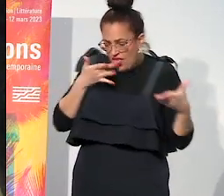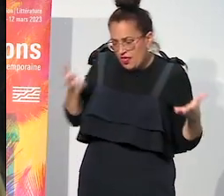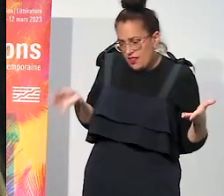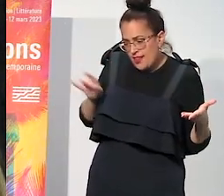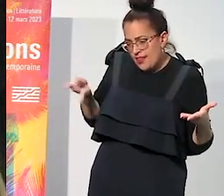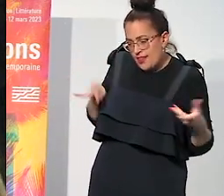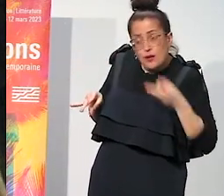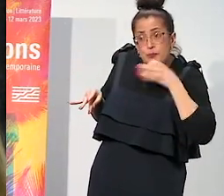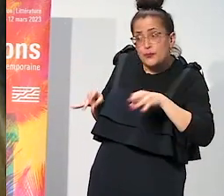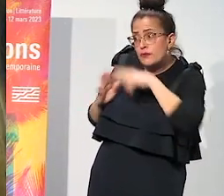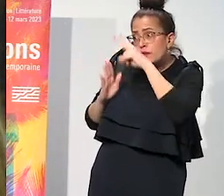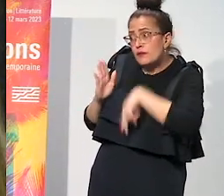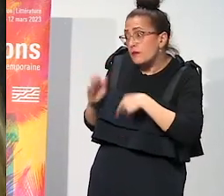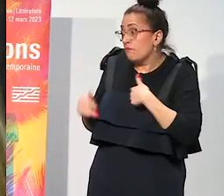comme ça.